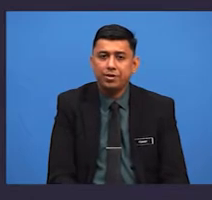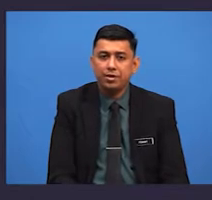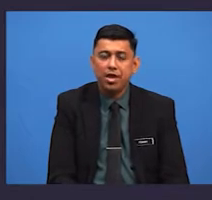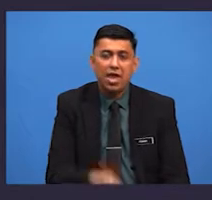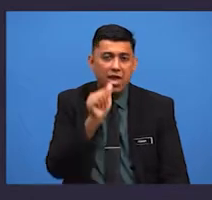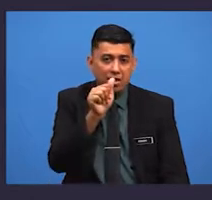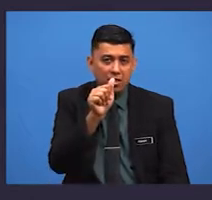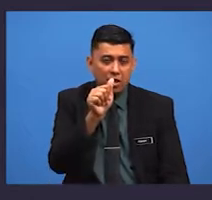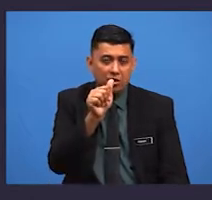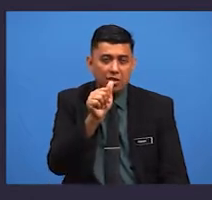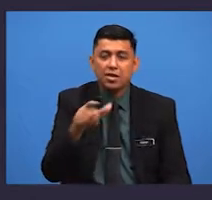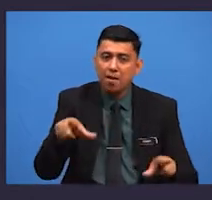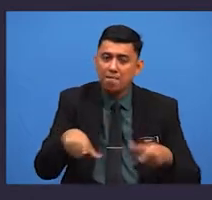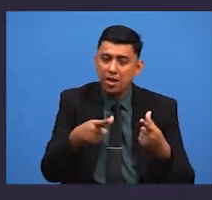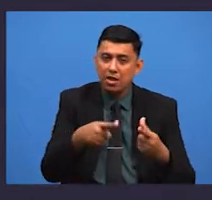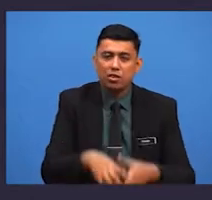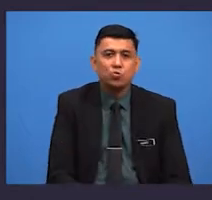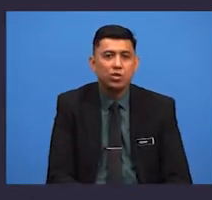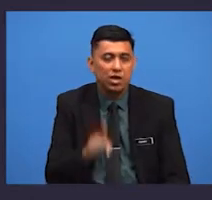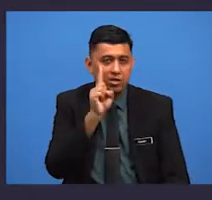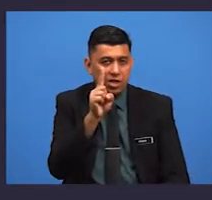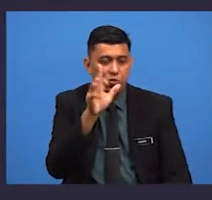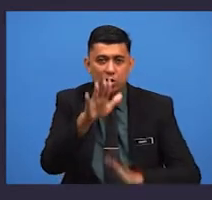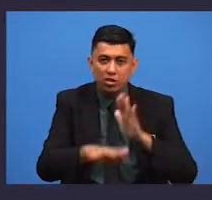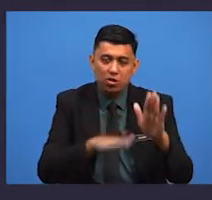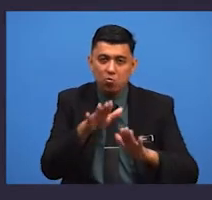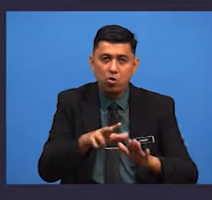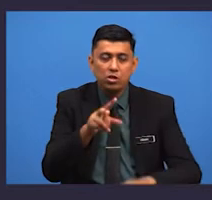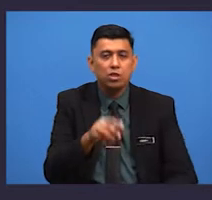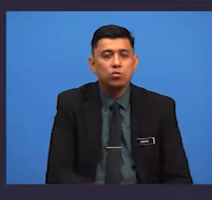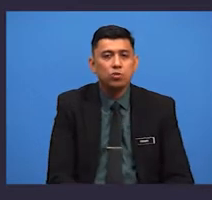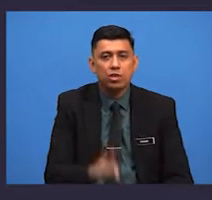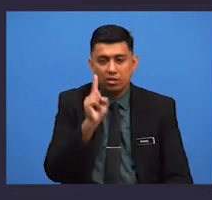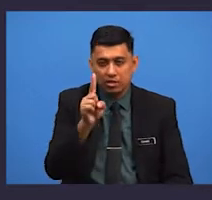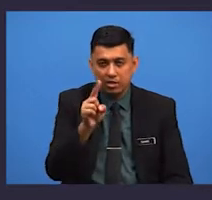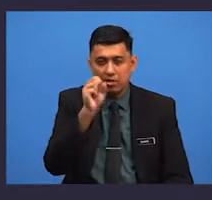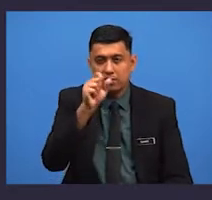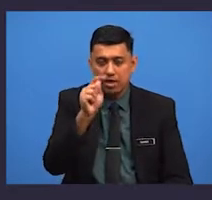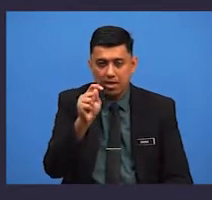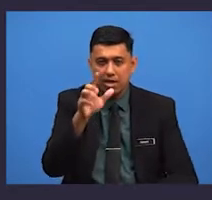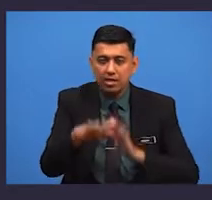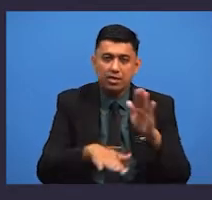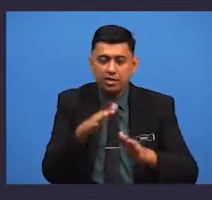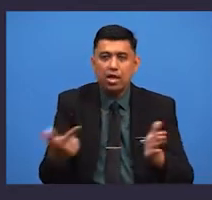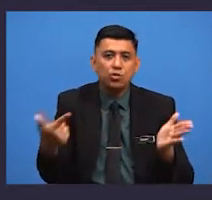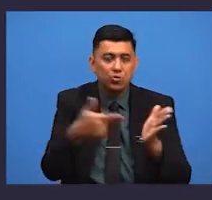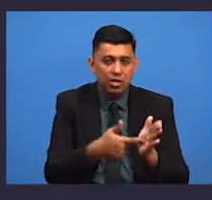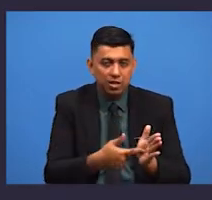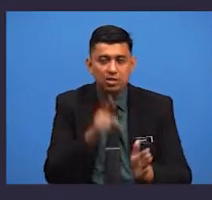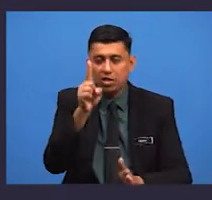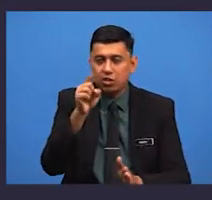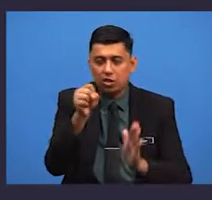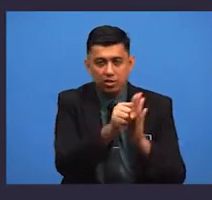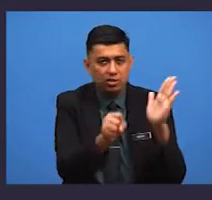Struktur kawalan ulangan A melaksanakan satu langkah atau satu set langkah